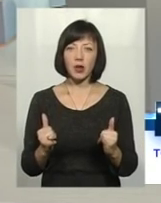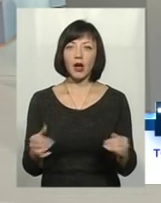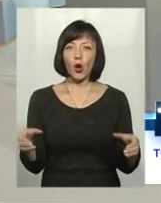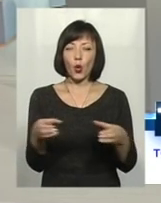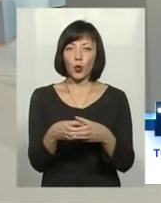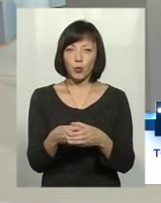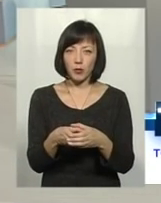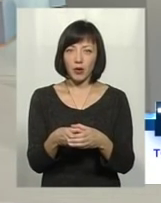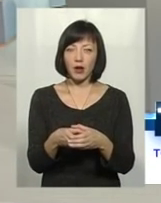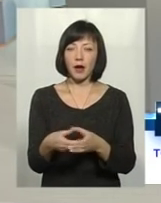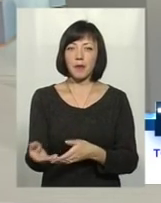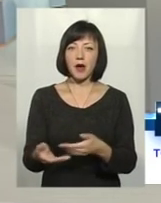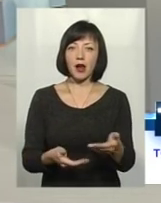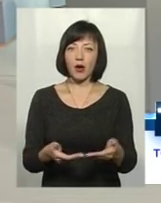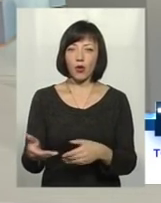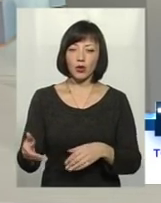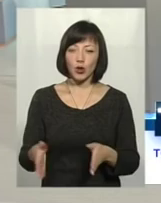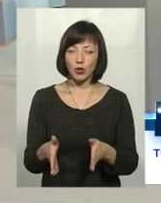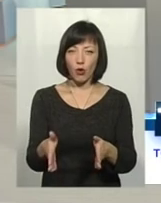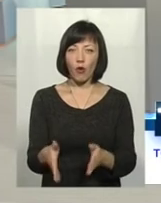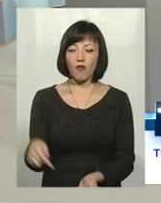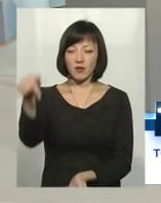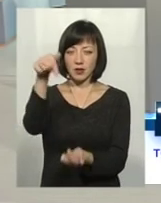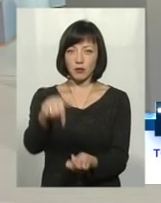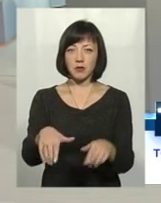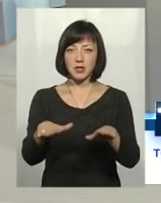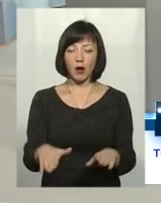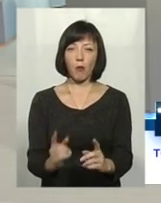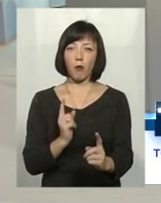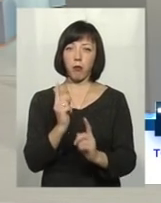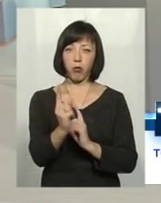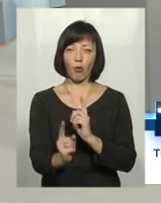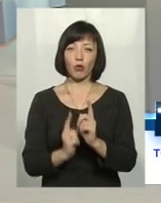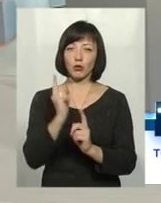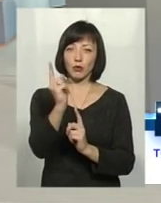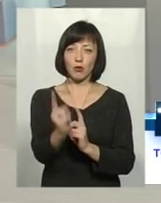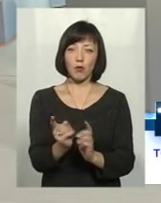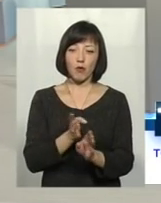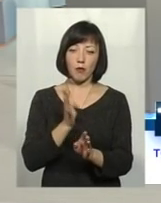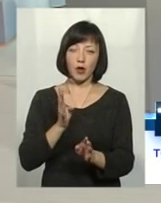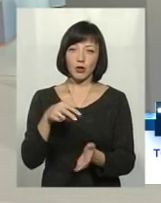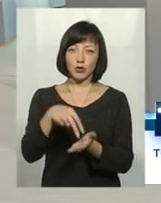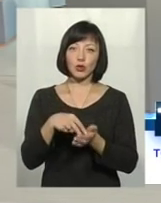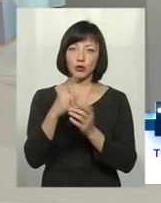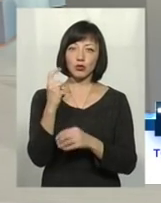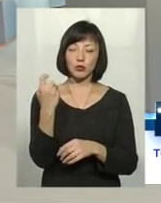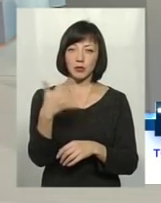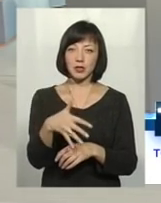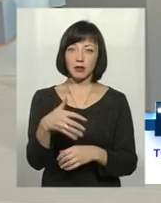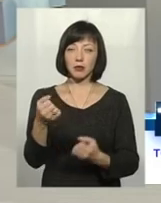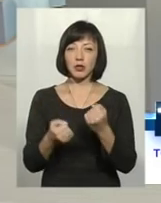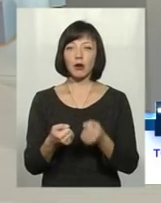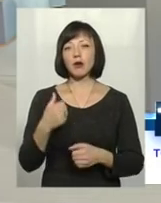групками, переходьте дорогу, встановлено як місця. По одному може шнуркуватися, стоїть 150 машин, а вони